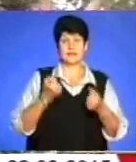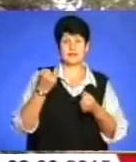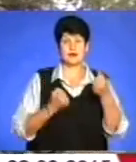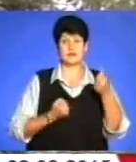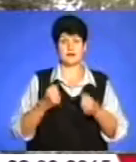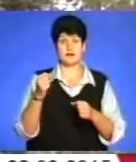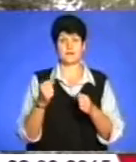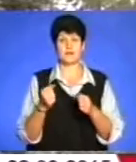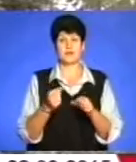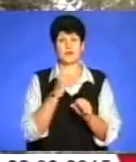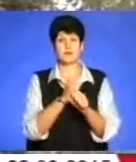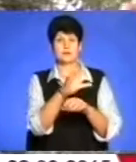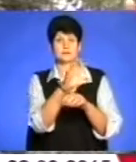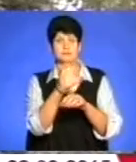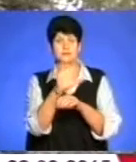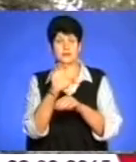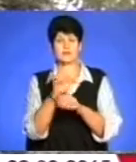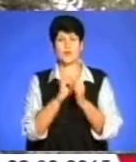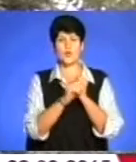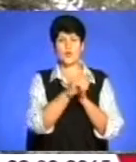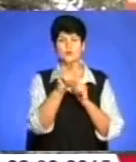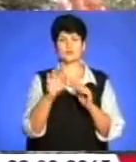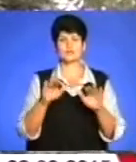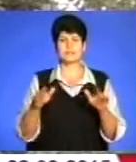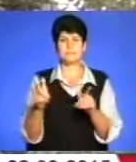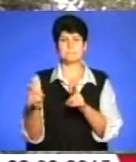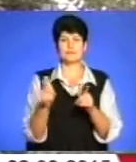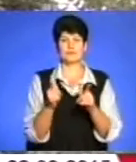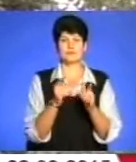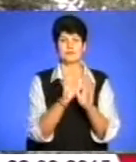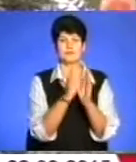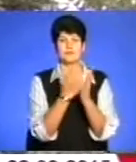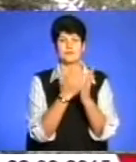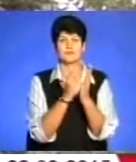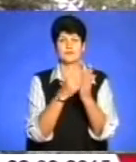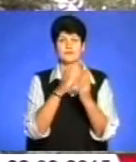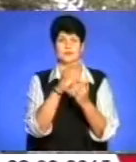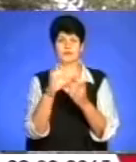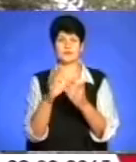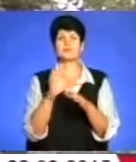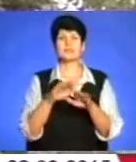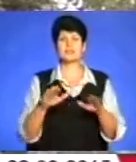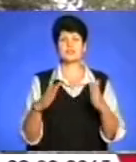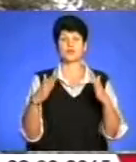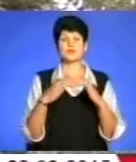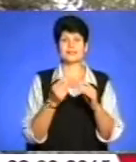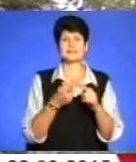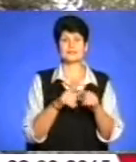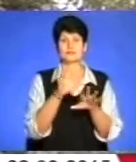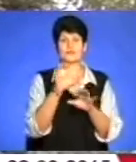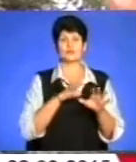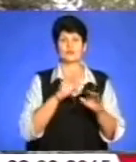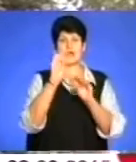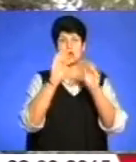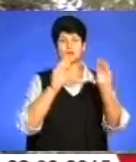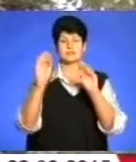вони робили знімку, ми кожному з них, з дітей, підготовили портфоліо, для того, щоб в дитячих будинках ці знімки були розклеєні,